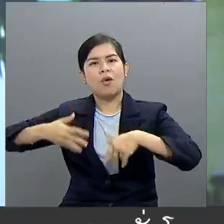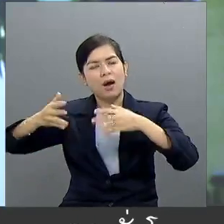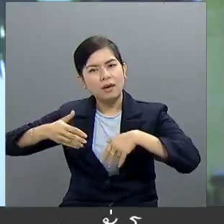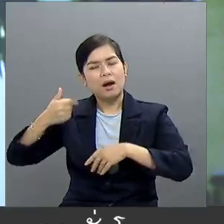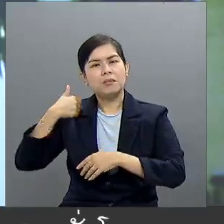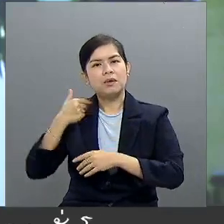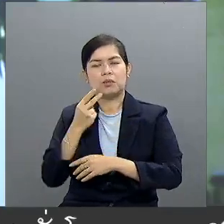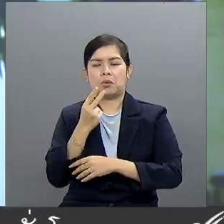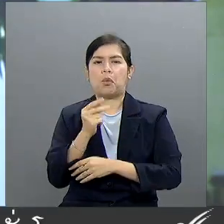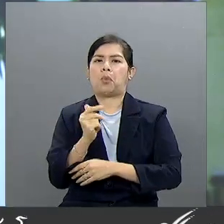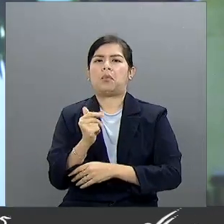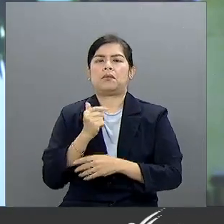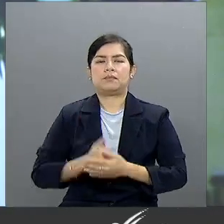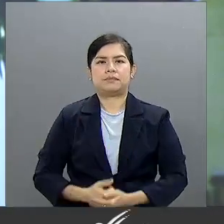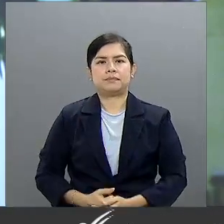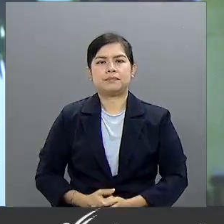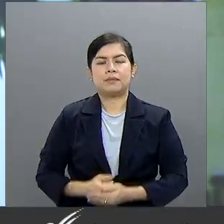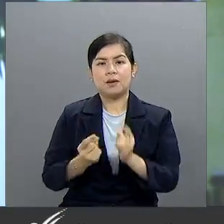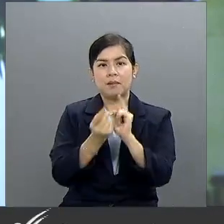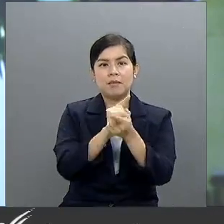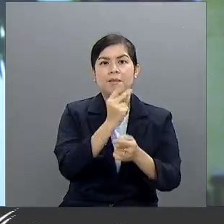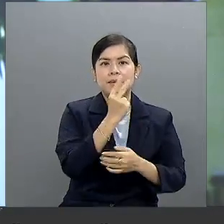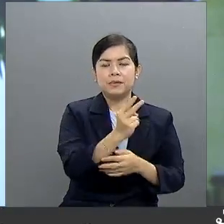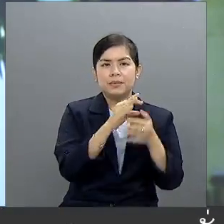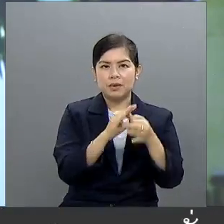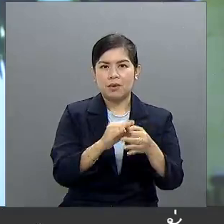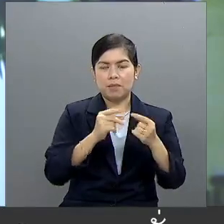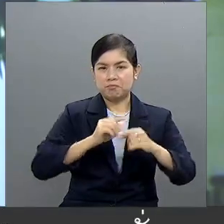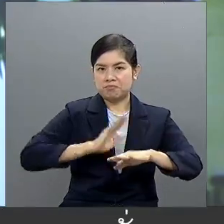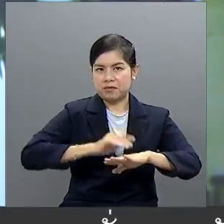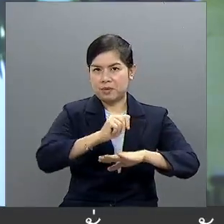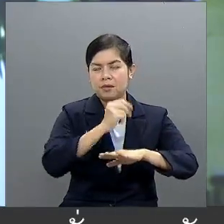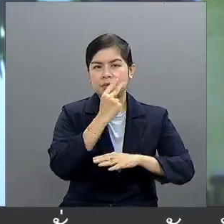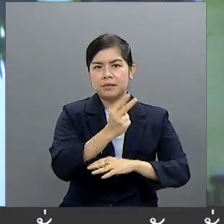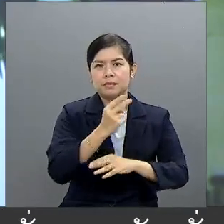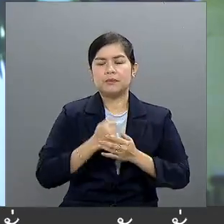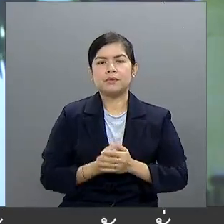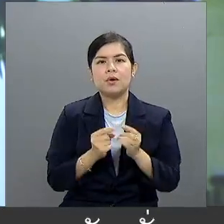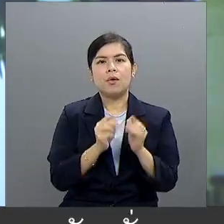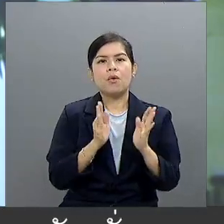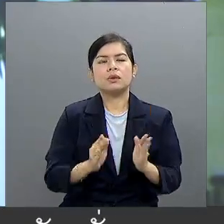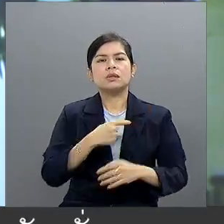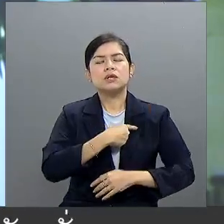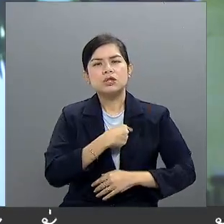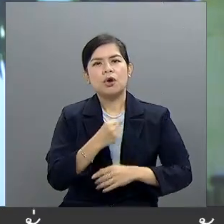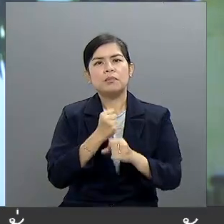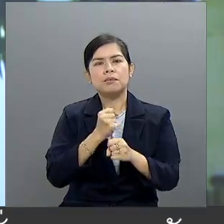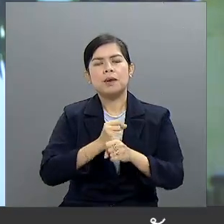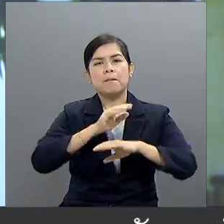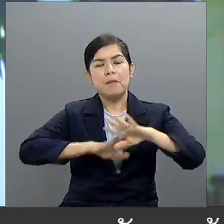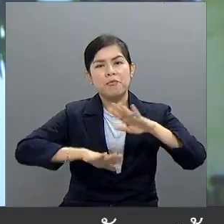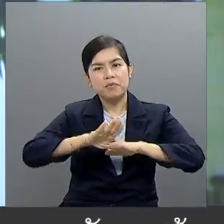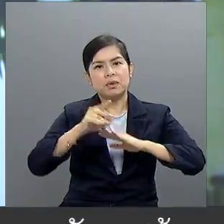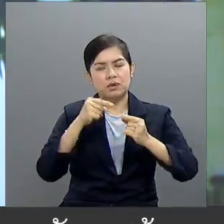ะไปที่ในเรื่องของงานฝีมือกันบ้างค่ะเรามาเอาใจคนที่ชอบงานฝีมือแฮนด์เมดนะคะที่เขาน